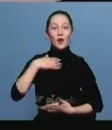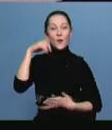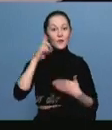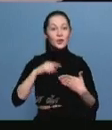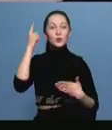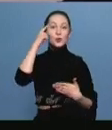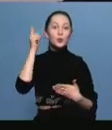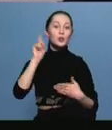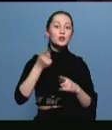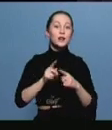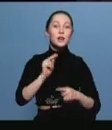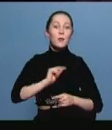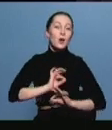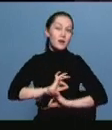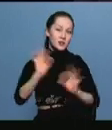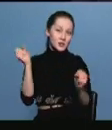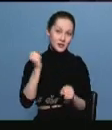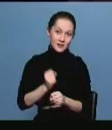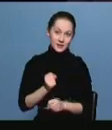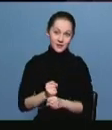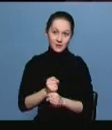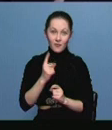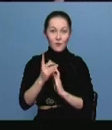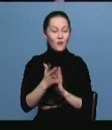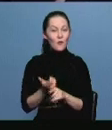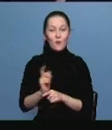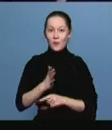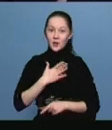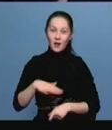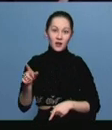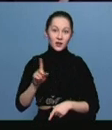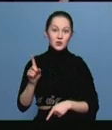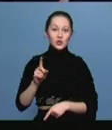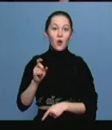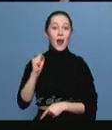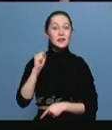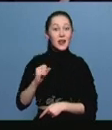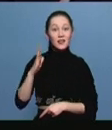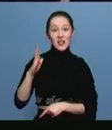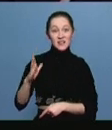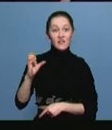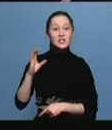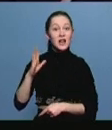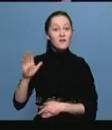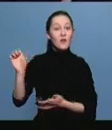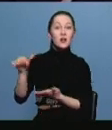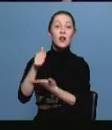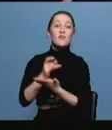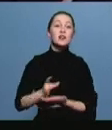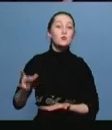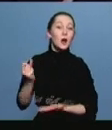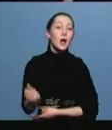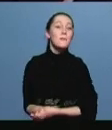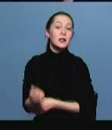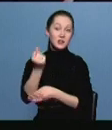работа сделана на отлично. Мне очень приятно, что Александр Васильевич, возглавив республику, поддержал